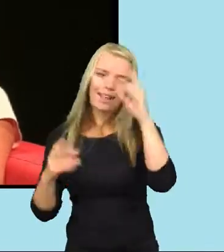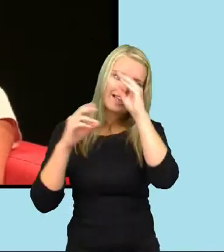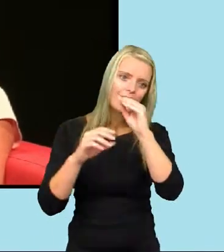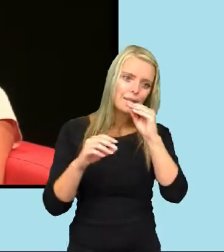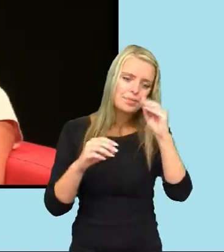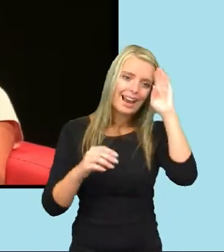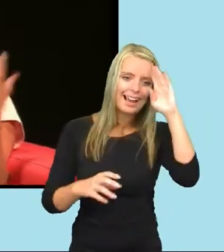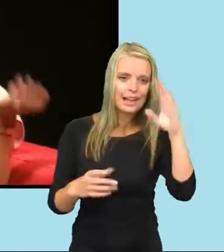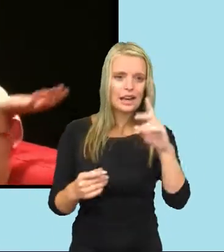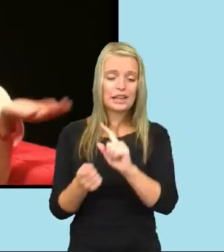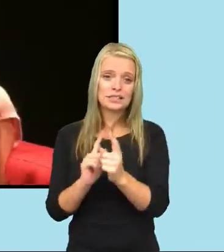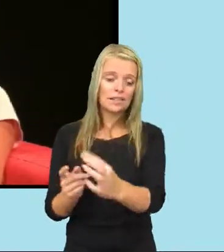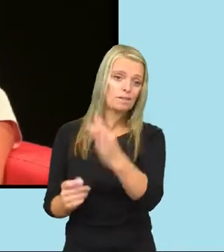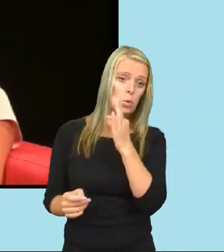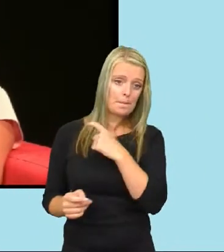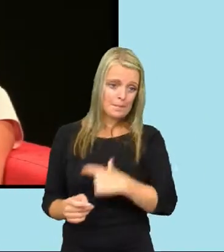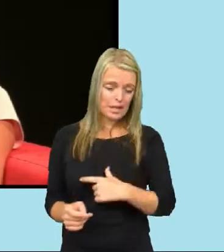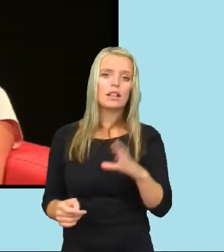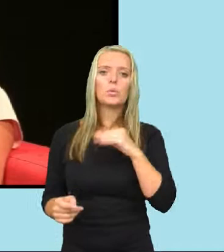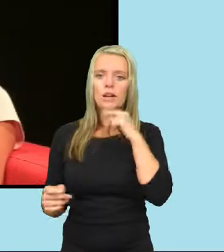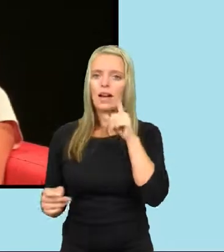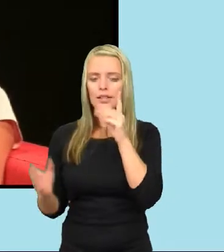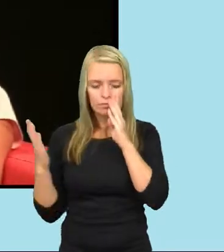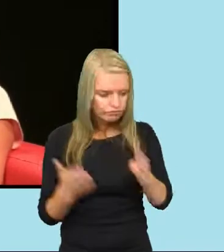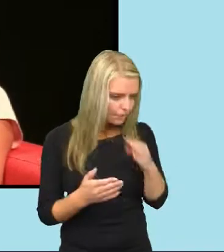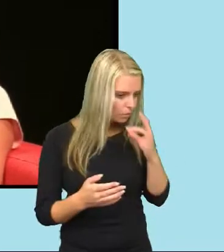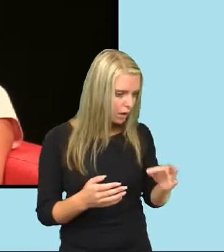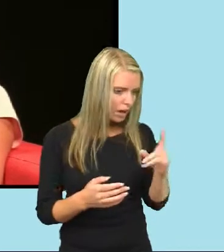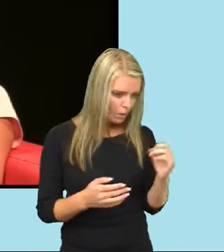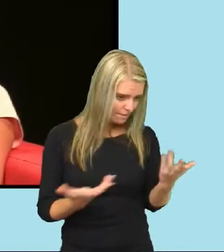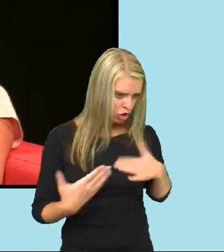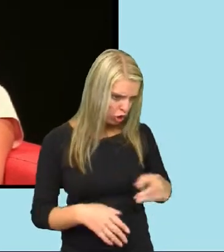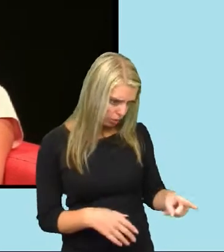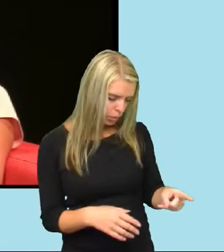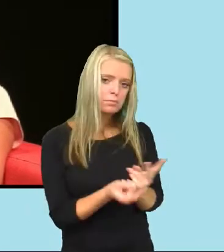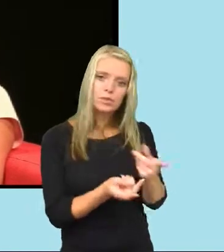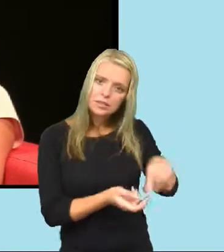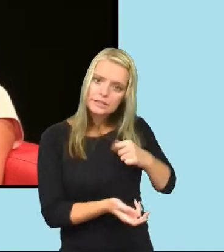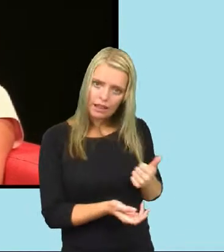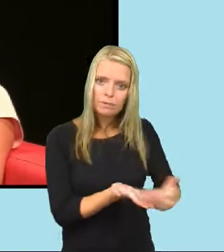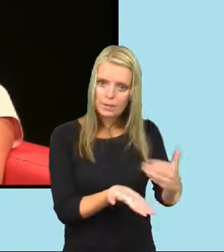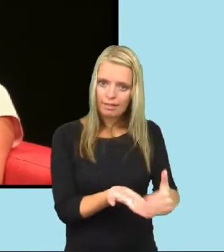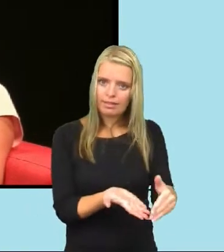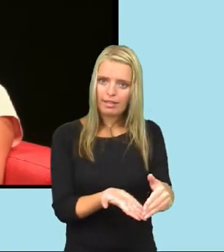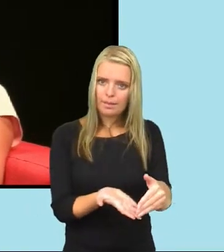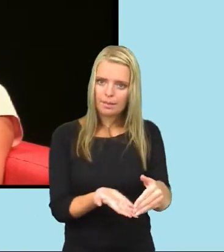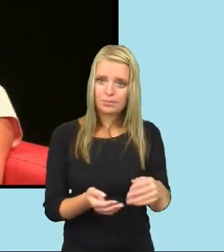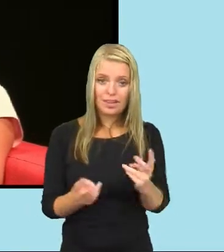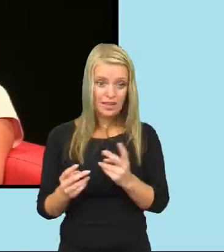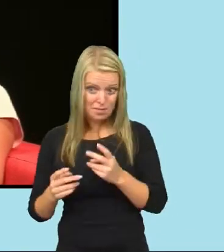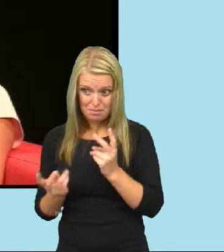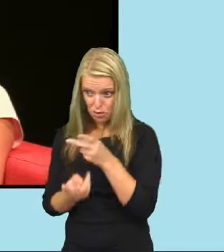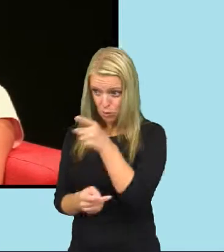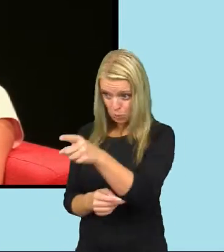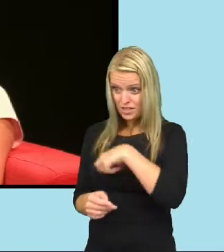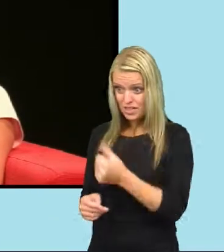oss och frågar. Och då vänder jag mig till Louise. Men vad tycker du? Att det är hon som får prata. det... Så det är alltid du som för in, ja. I de situationerna